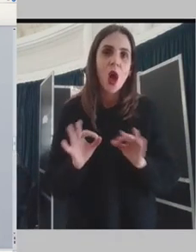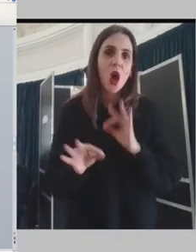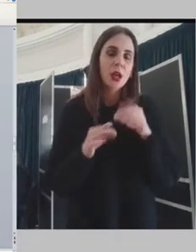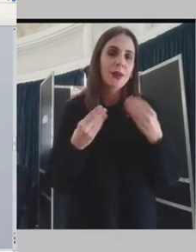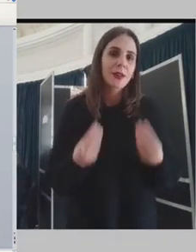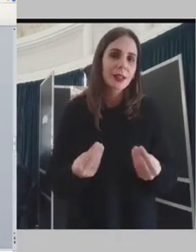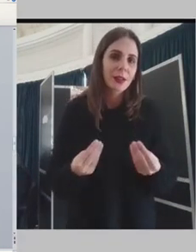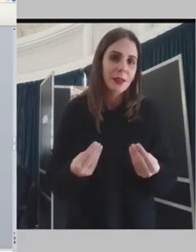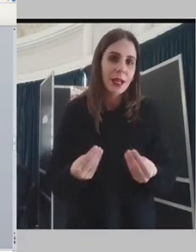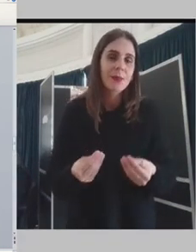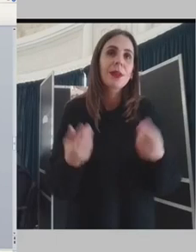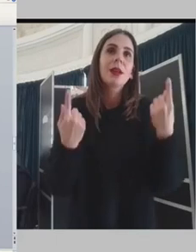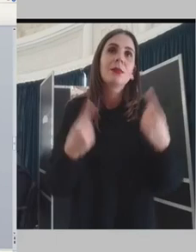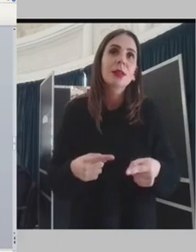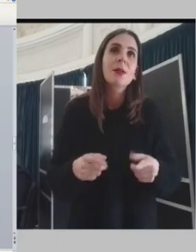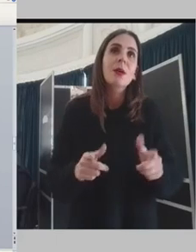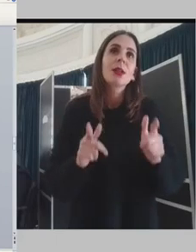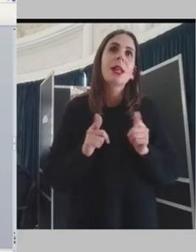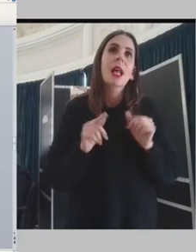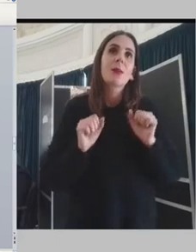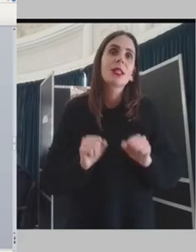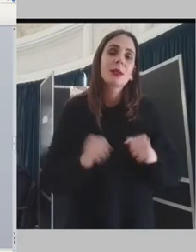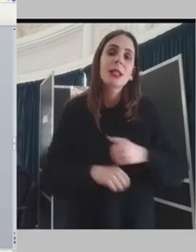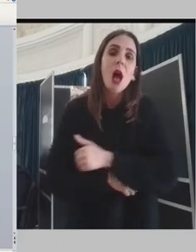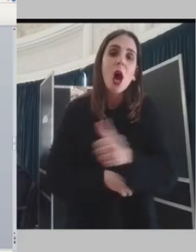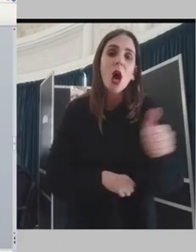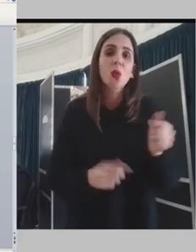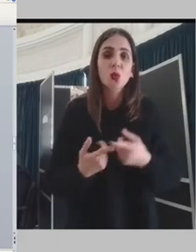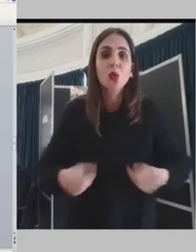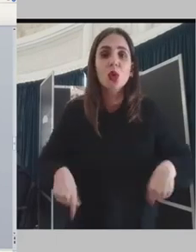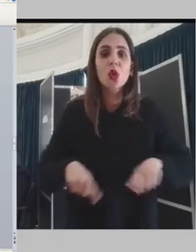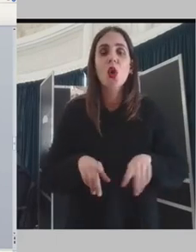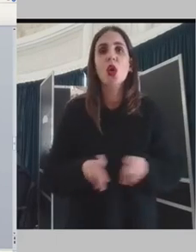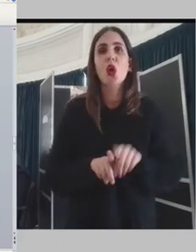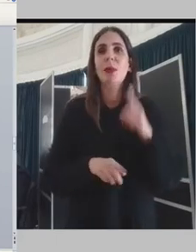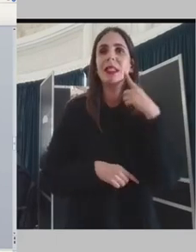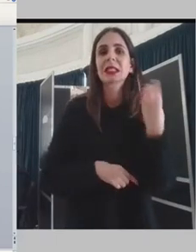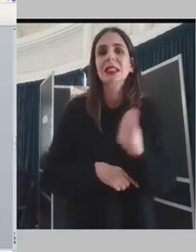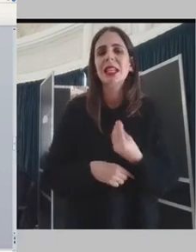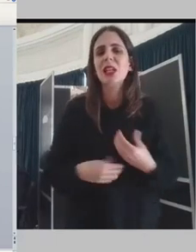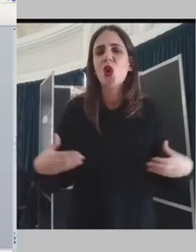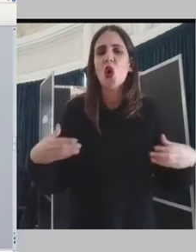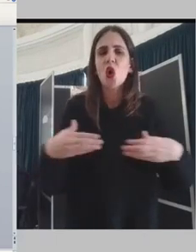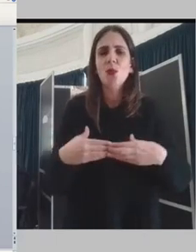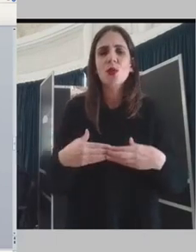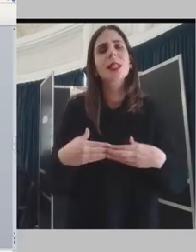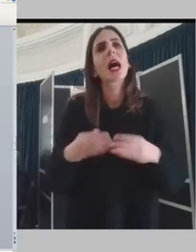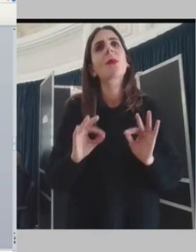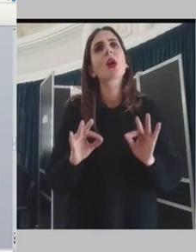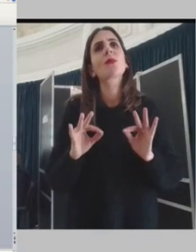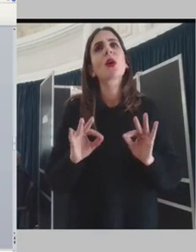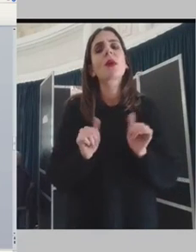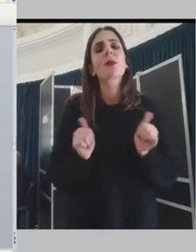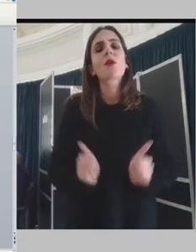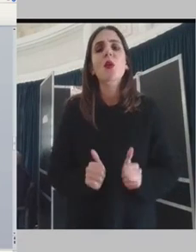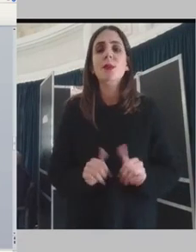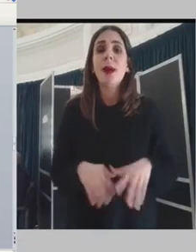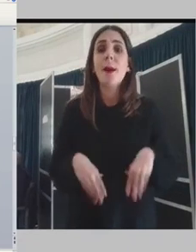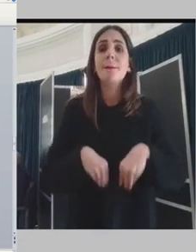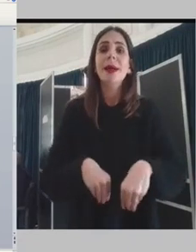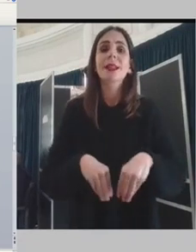sicuramente i canali alla comunità, i canali di partecipazione attiva ad un progetto